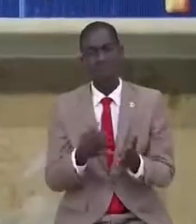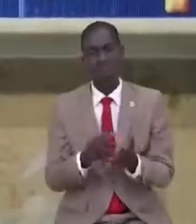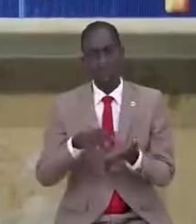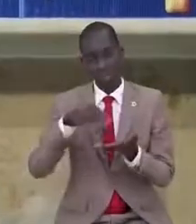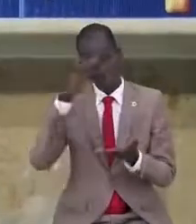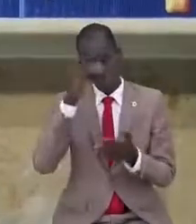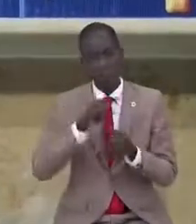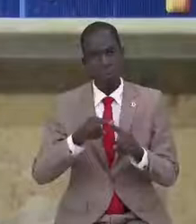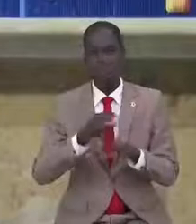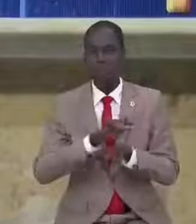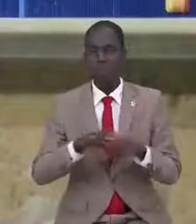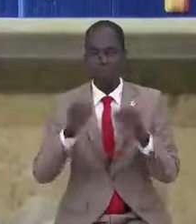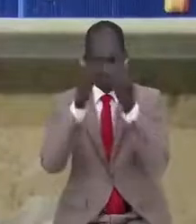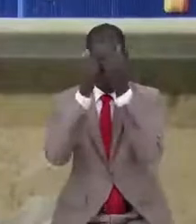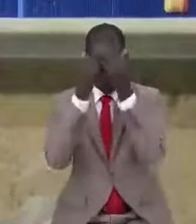ne pratique pas,